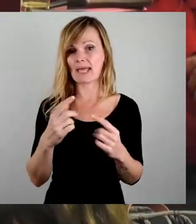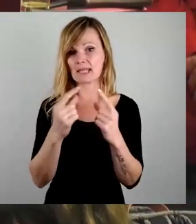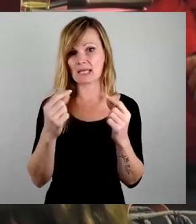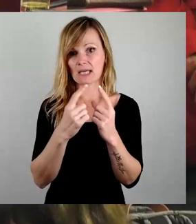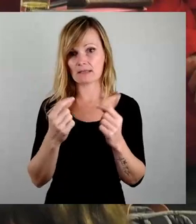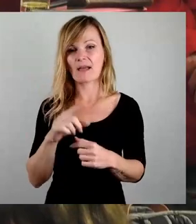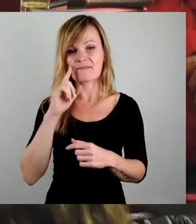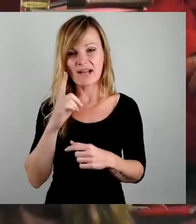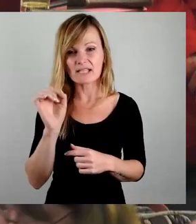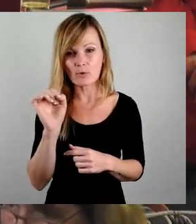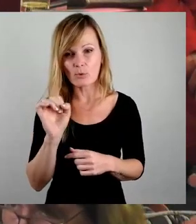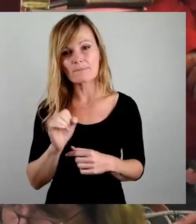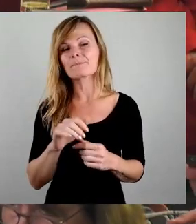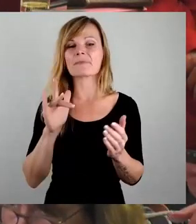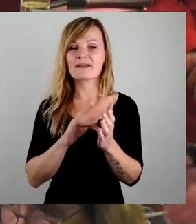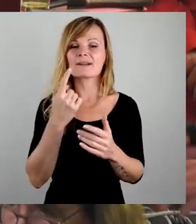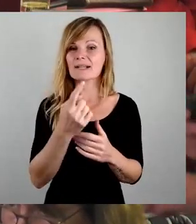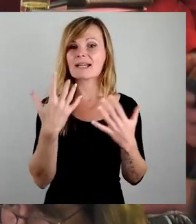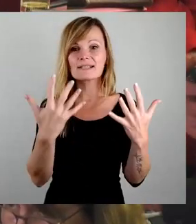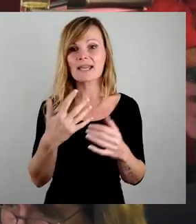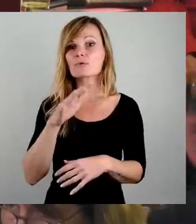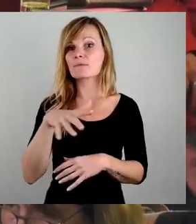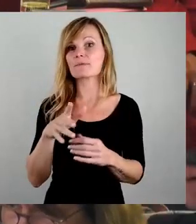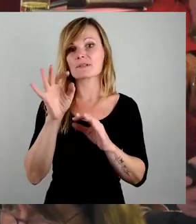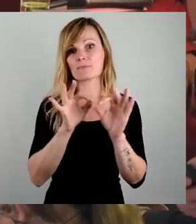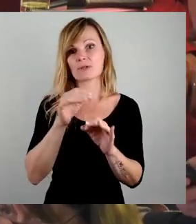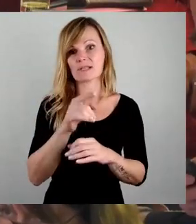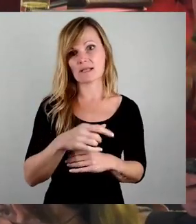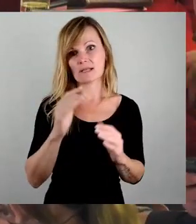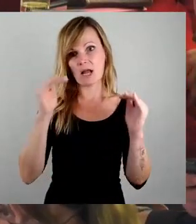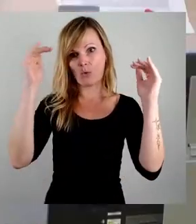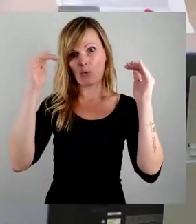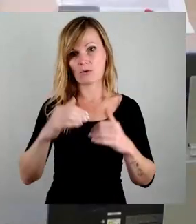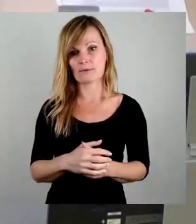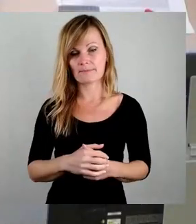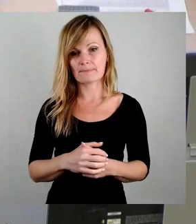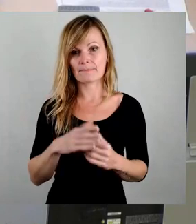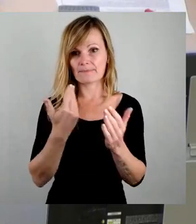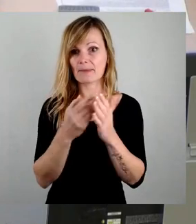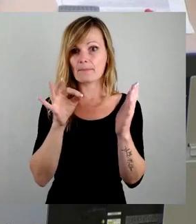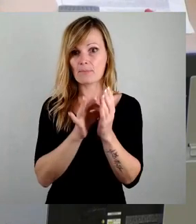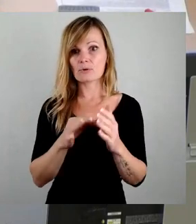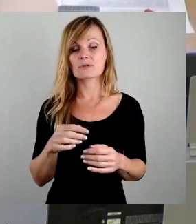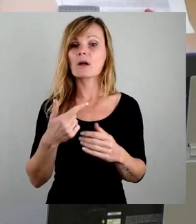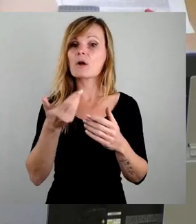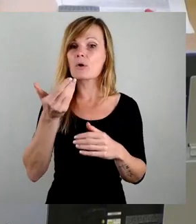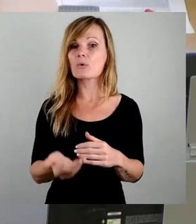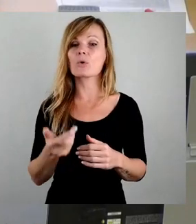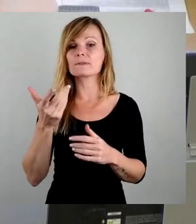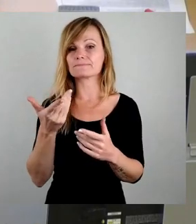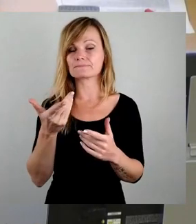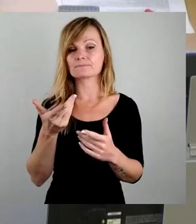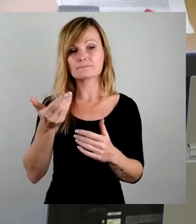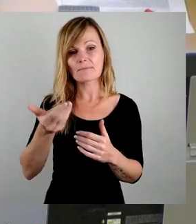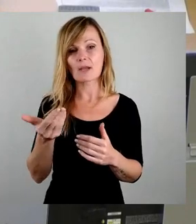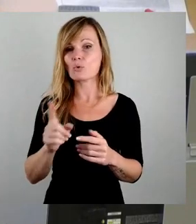warum? Weil der hat nämlich keine 10 oder 15% Lohnerhöhung gehabt. Das ist der Punkt. Er hat die Lohnerhöhung nicht gehabt, der Normalbürger. Und